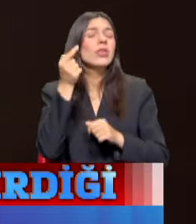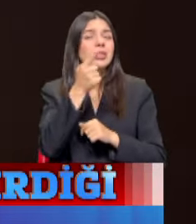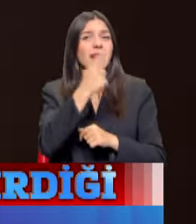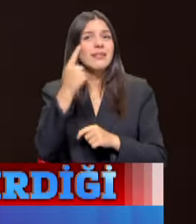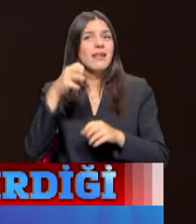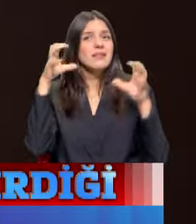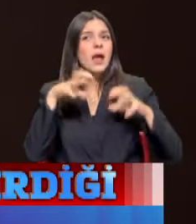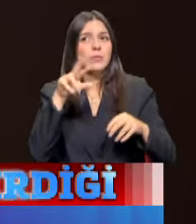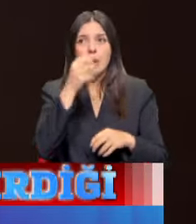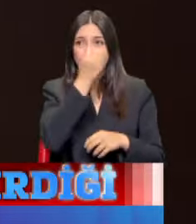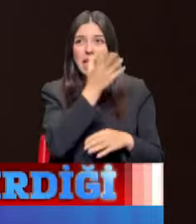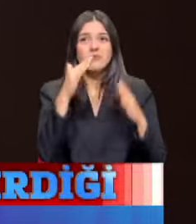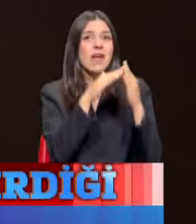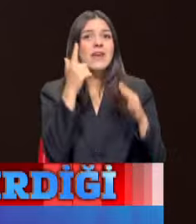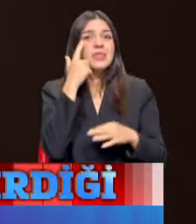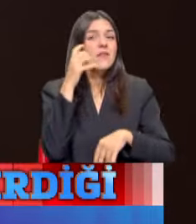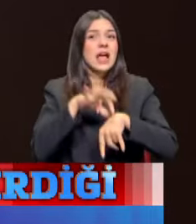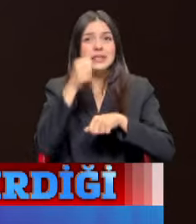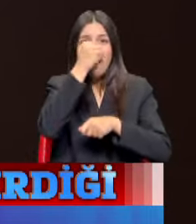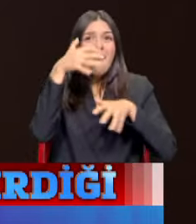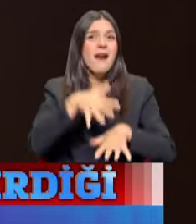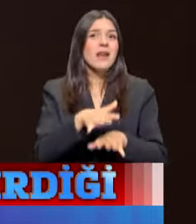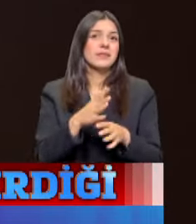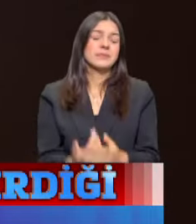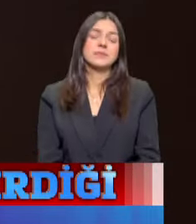Evler Devlet Hastanesi kana bulandı.